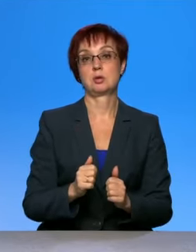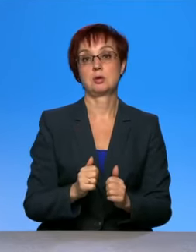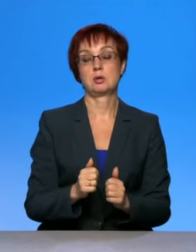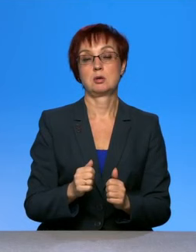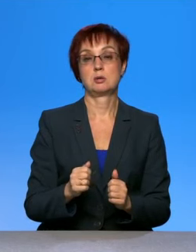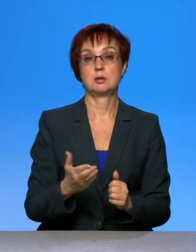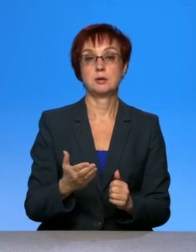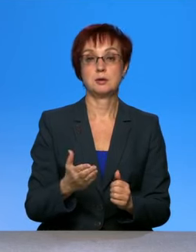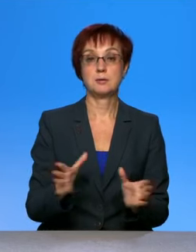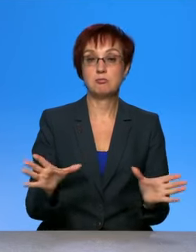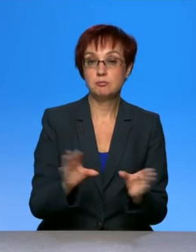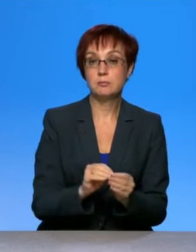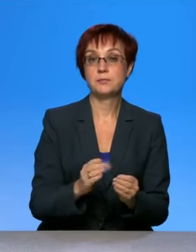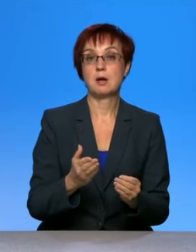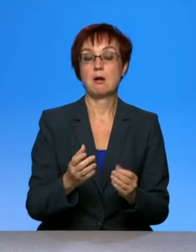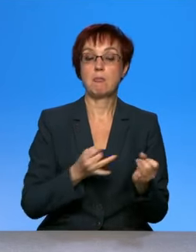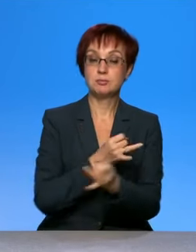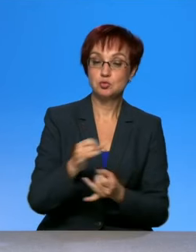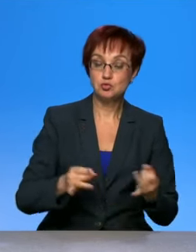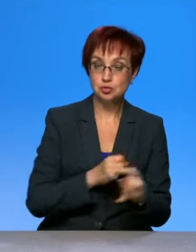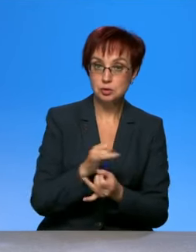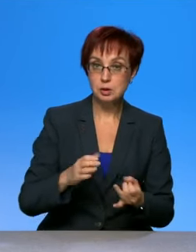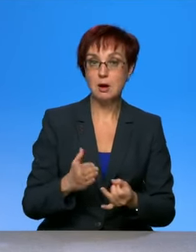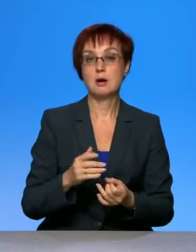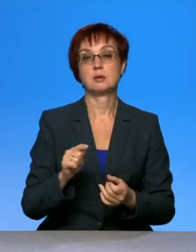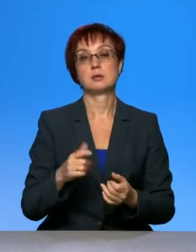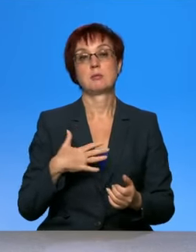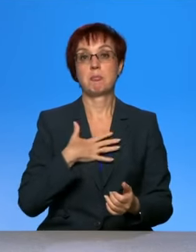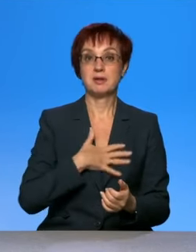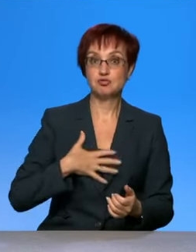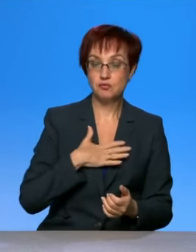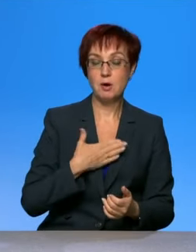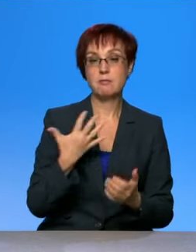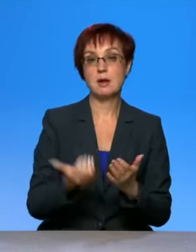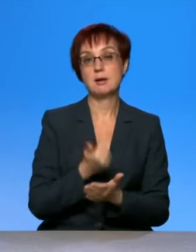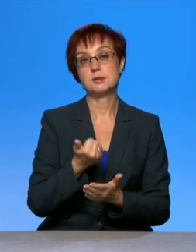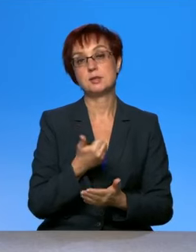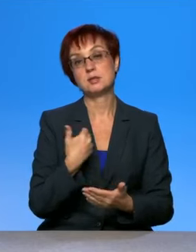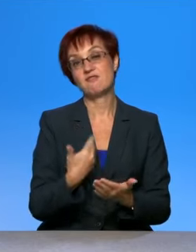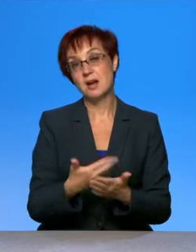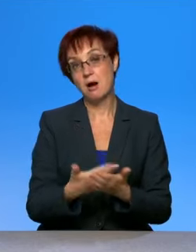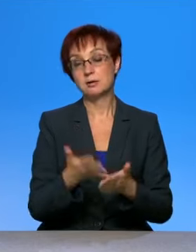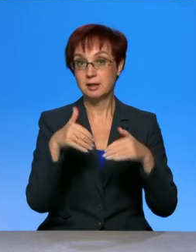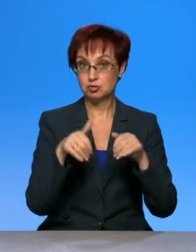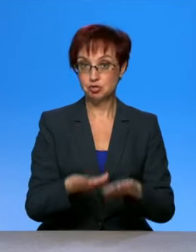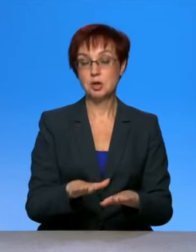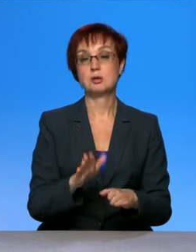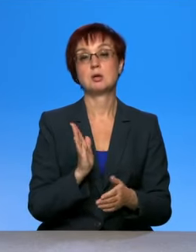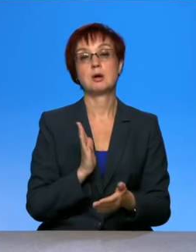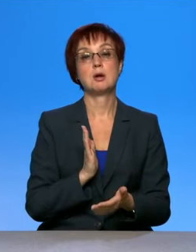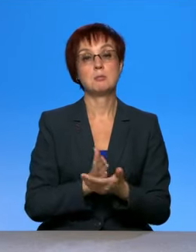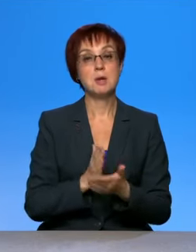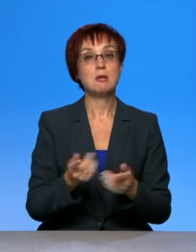сопереживать сооб находить варианты решения имело колоссальное значение в Европе в семидесятые годы